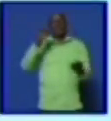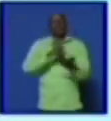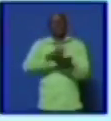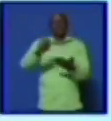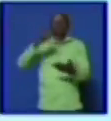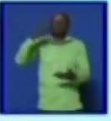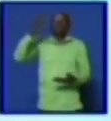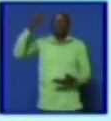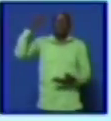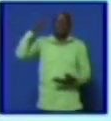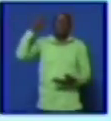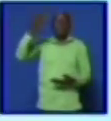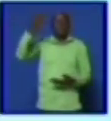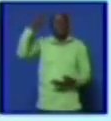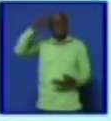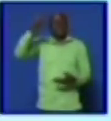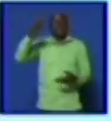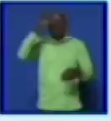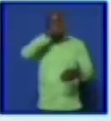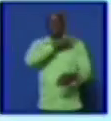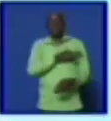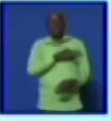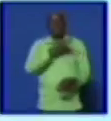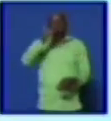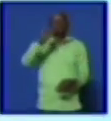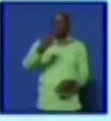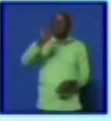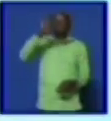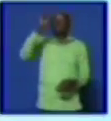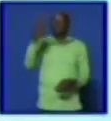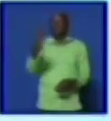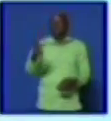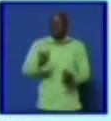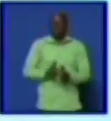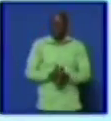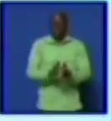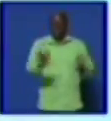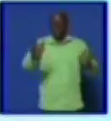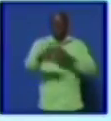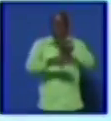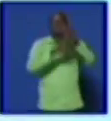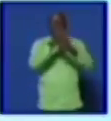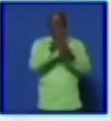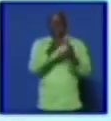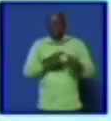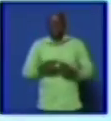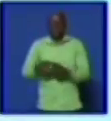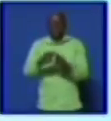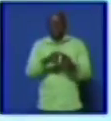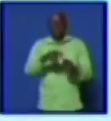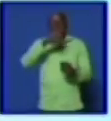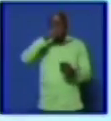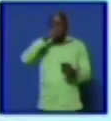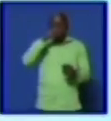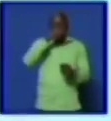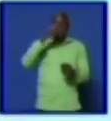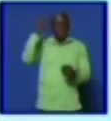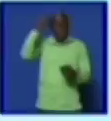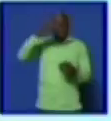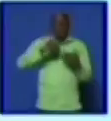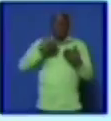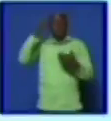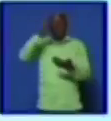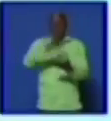dernière à la faveur de la 73e Assemblée générale des Nations unies. Le bâtiment est situé à Harlem et à